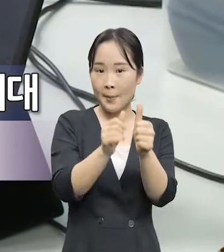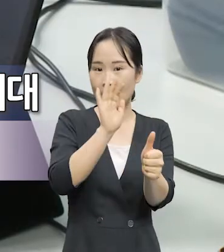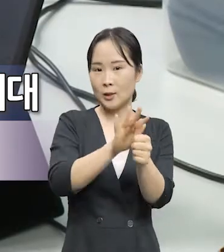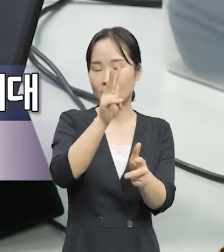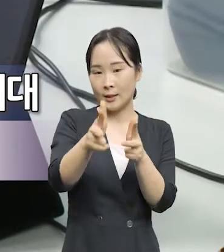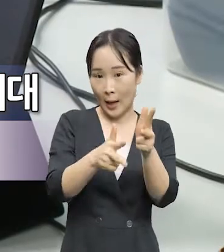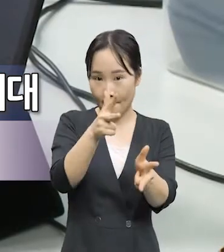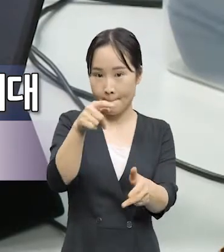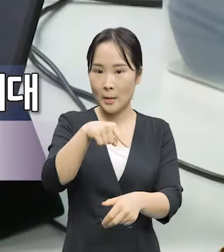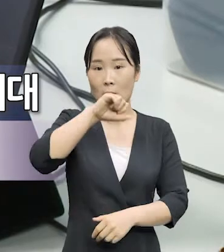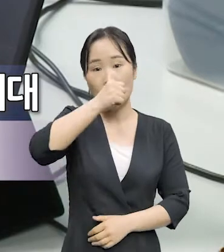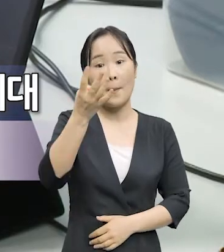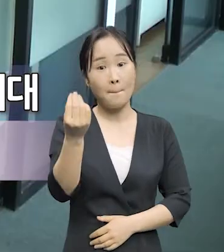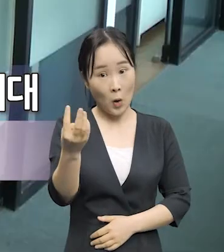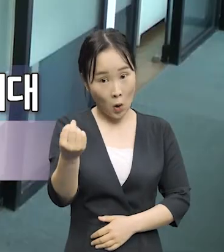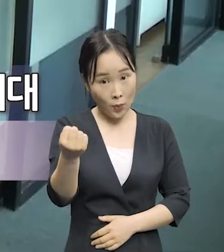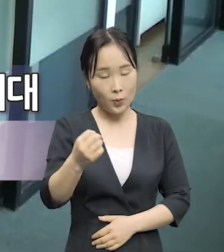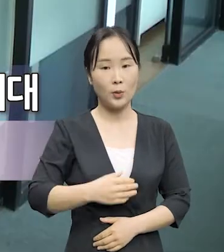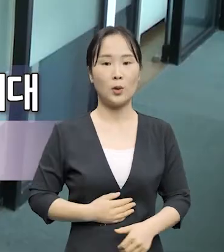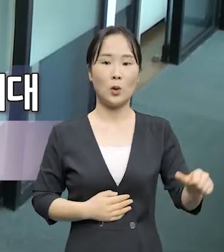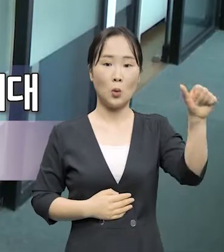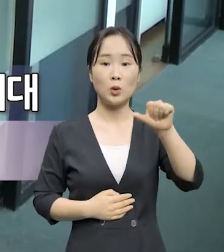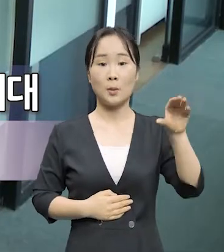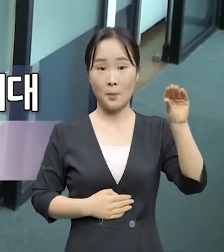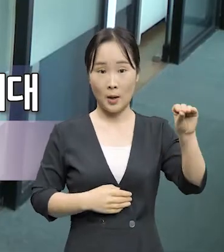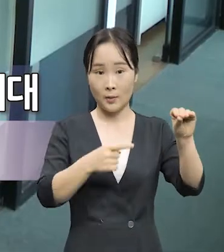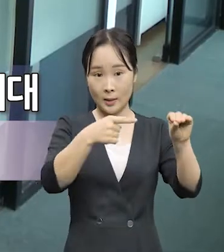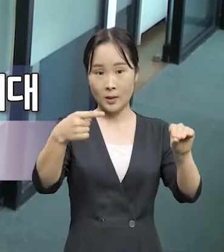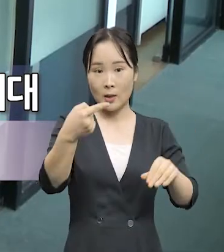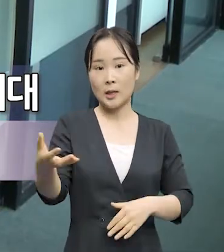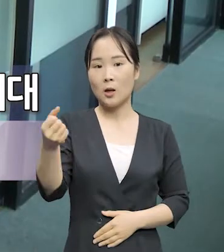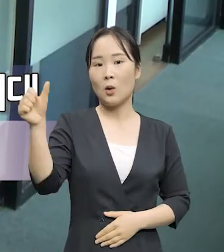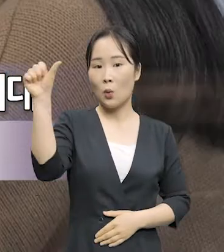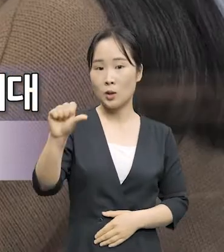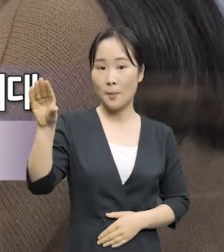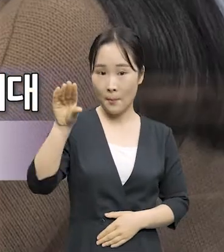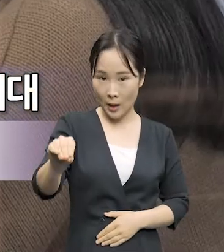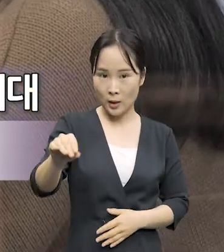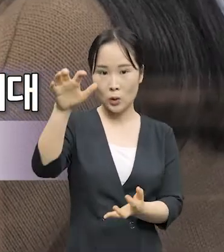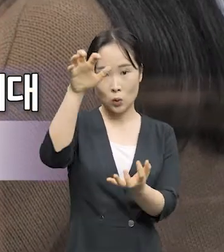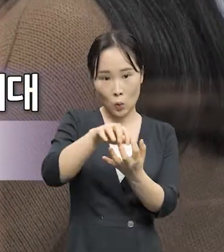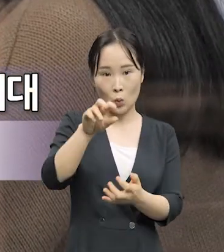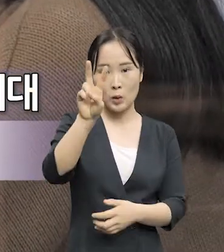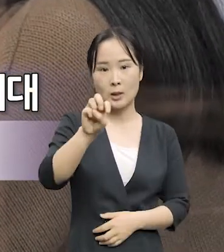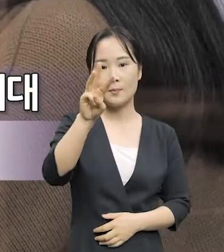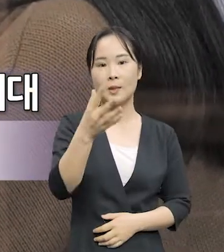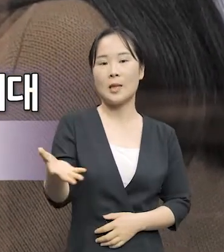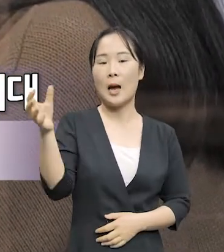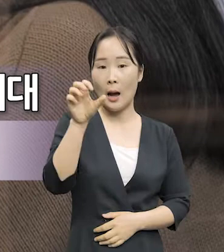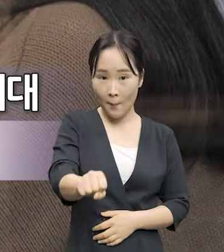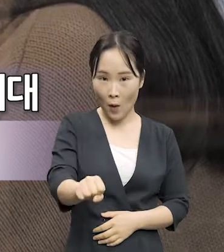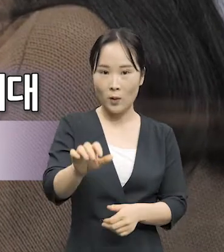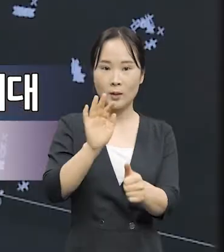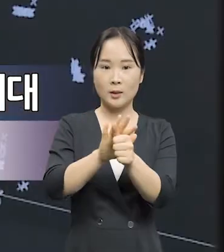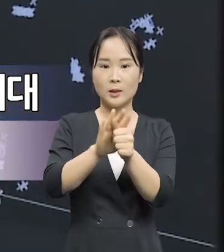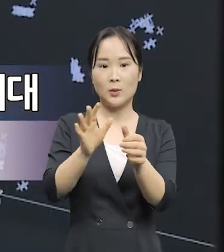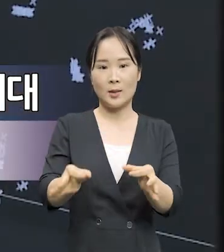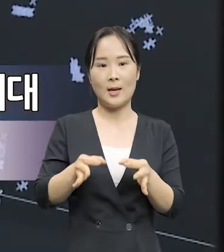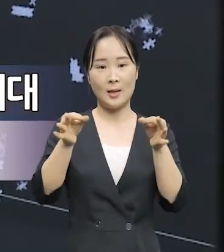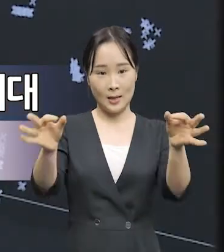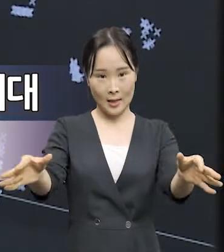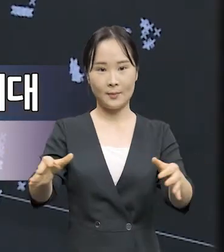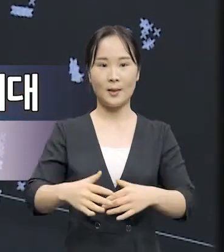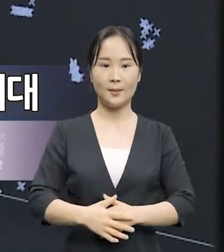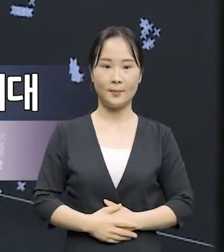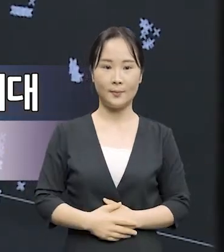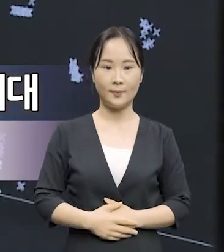지원 사업을 추진해 30여 개의 신규 과제를 선정하고 과제당 5천만 원에서 1억 5천만 원까지 총